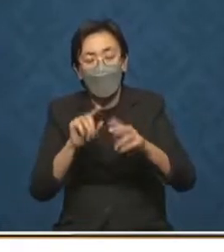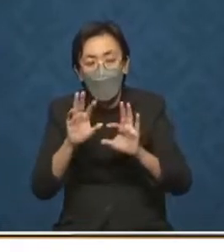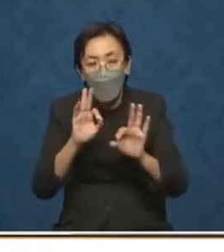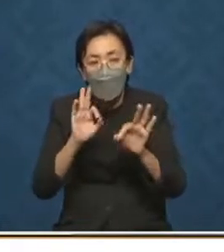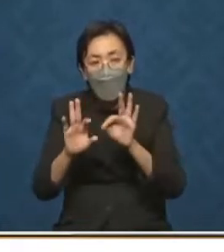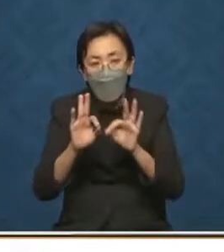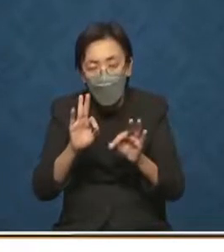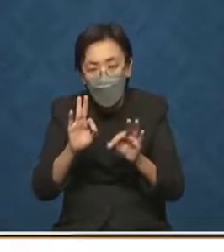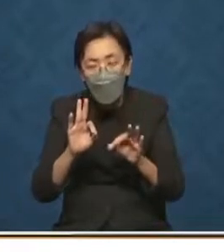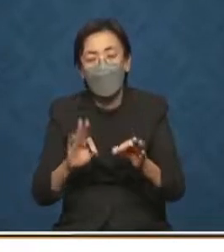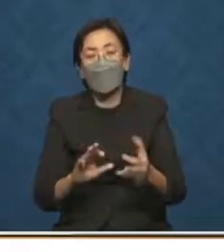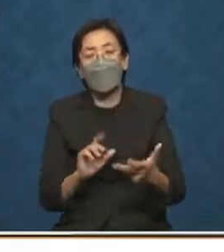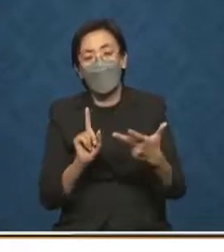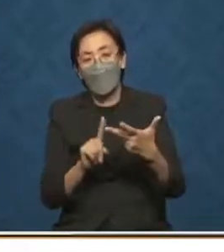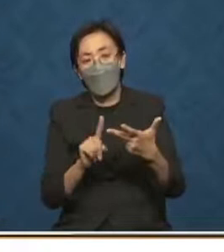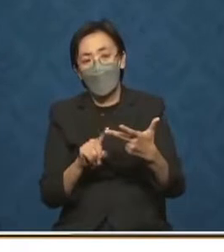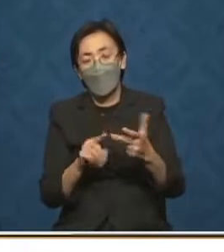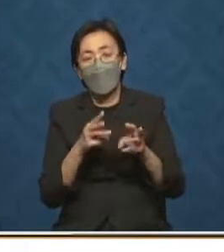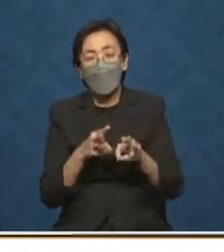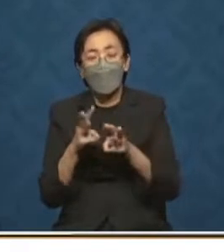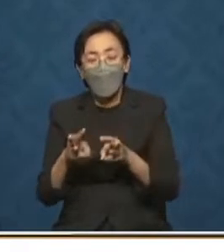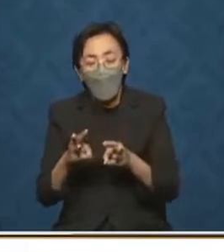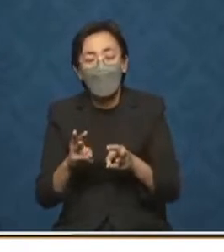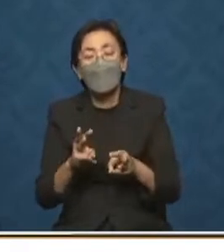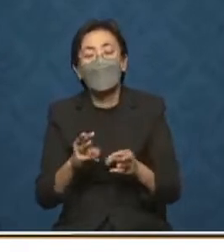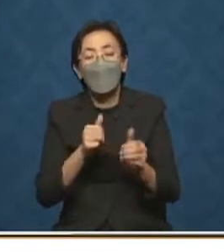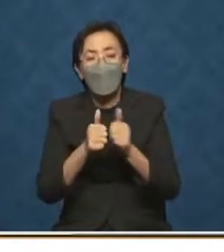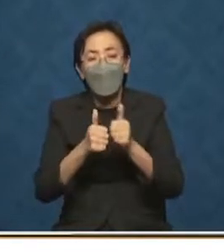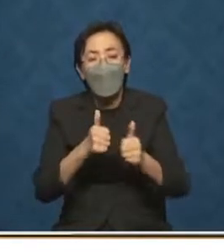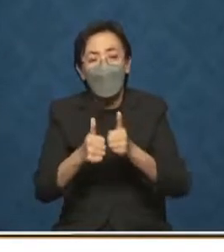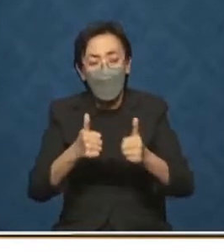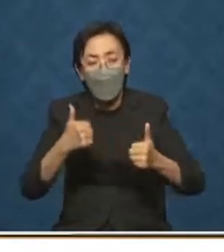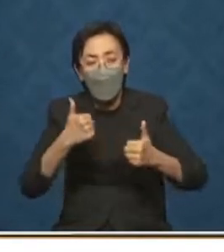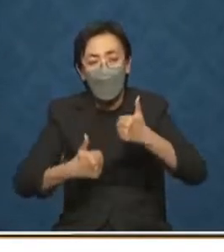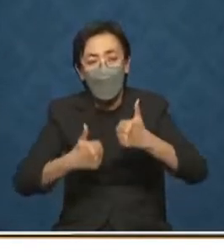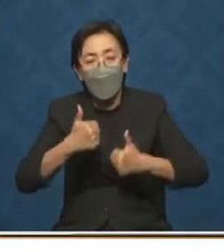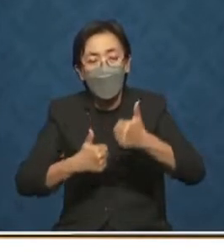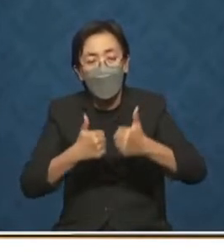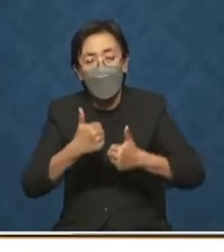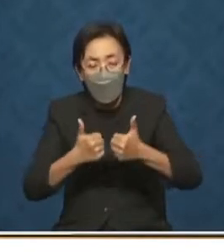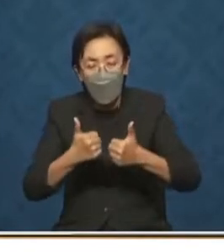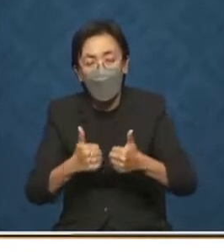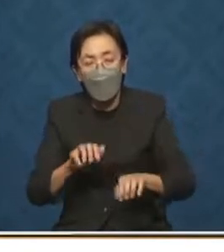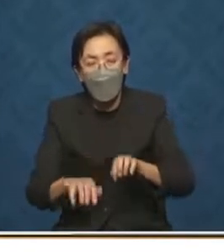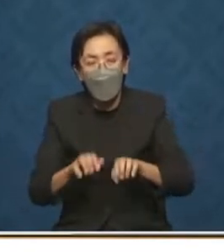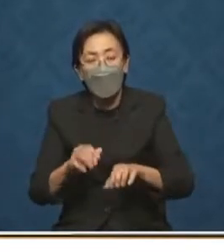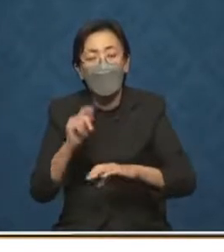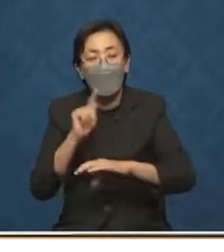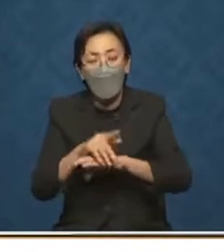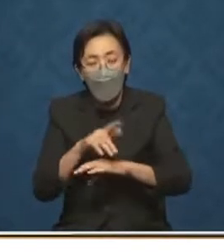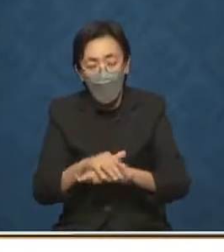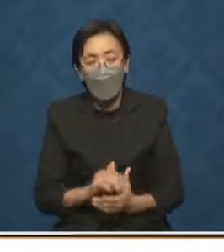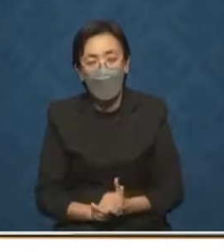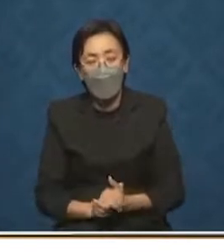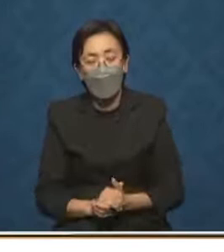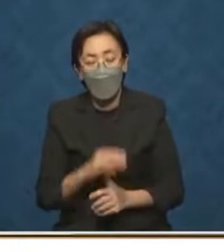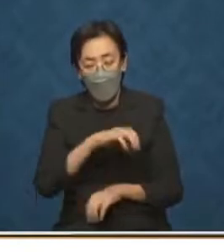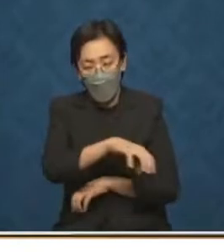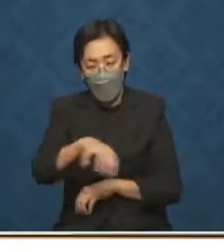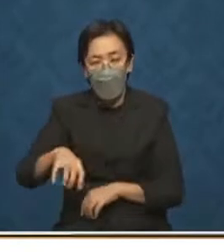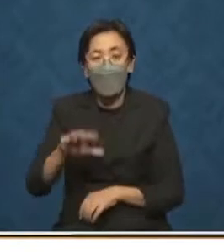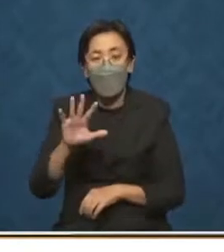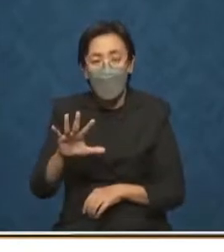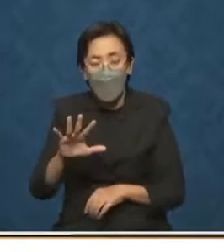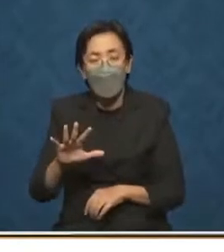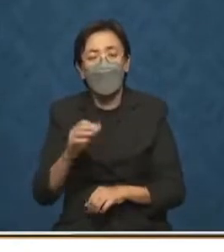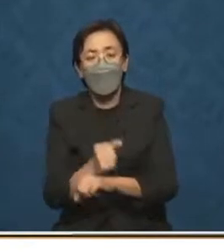ือกอันที่ 3 วิธีการทาง ELECTRONIC ที่เขาเรีกกนวา EVIDINGซึงอุตรยานทั้ง 5 แห่งนี้ก็เช่นกัน